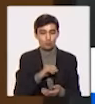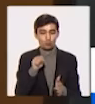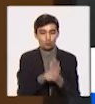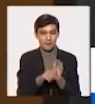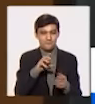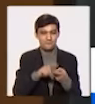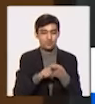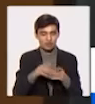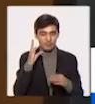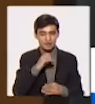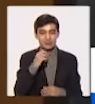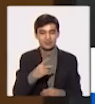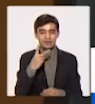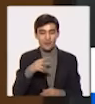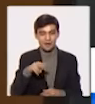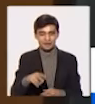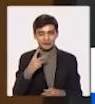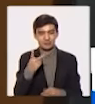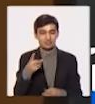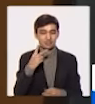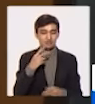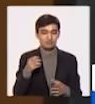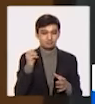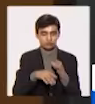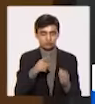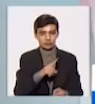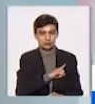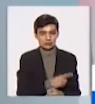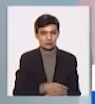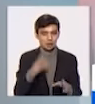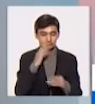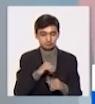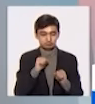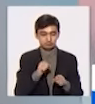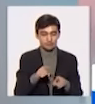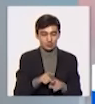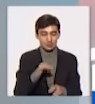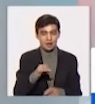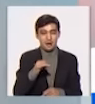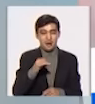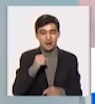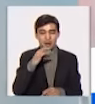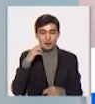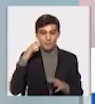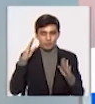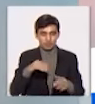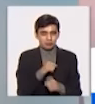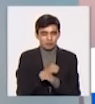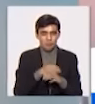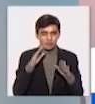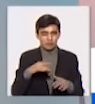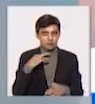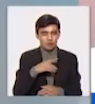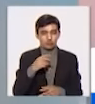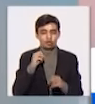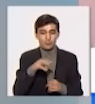Таблетканы 1 литр емес 2 литр, одан да үлкен суға ерітсе күшін сақтайды. Біріккен Араб Әмірліктерінің көп демалыс орындарында қазір туристер